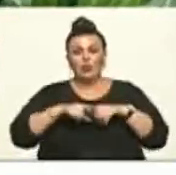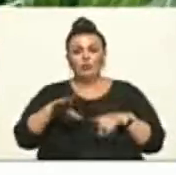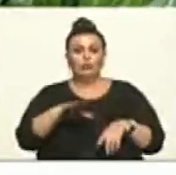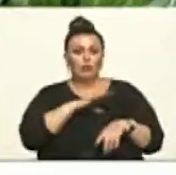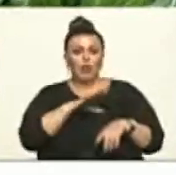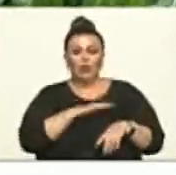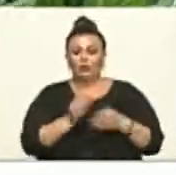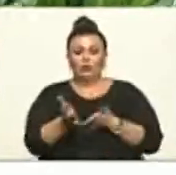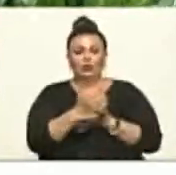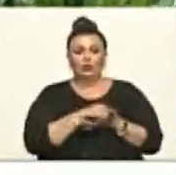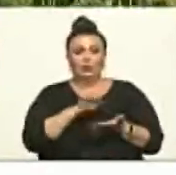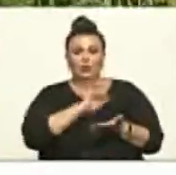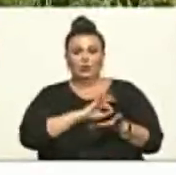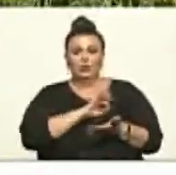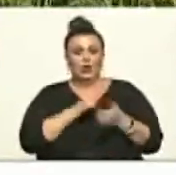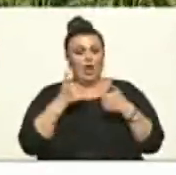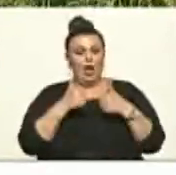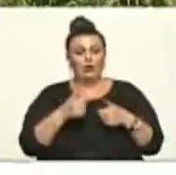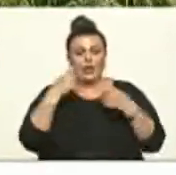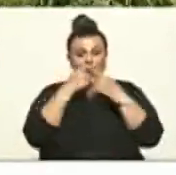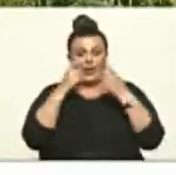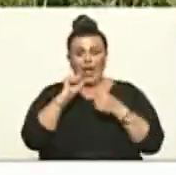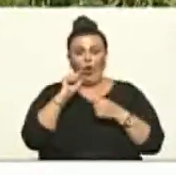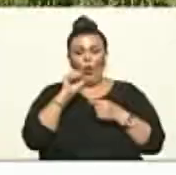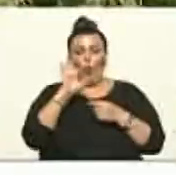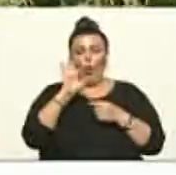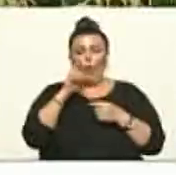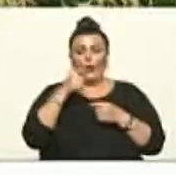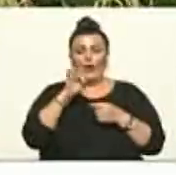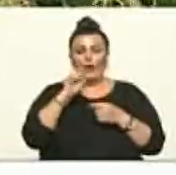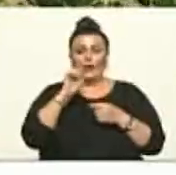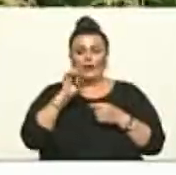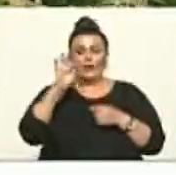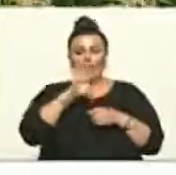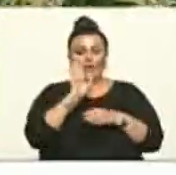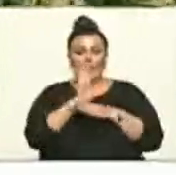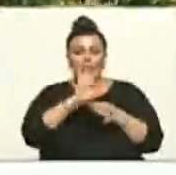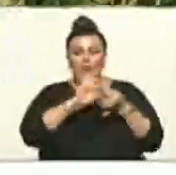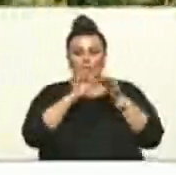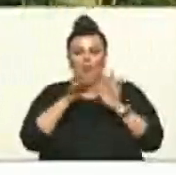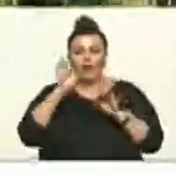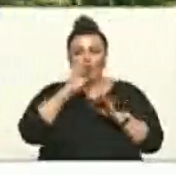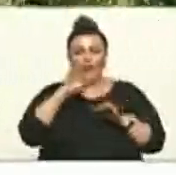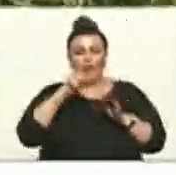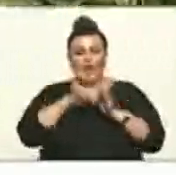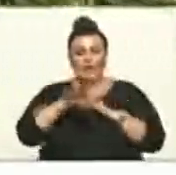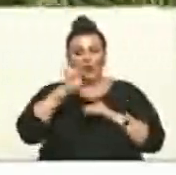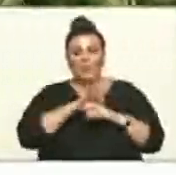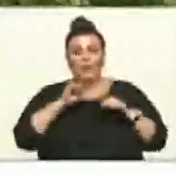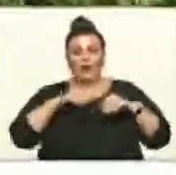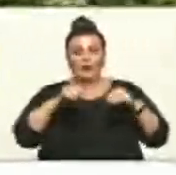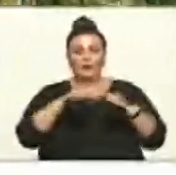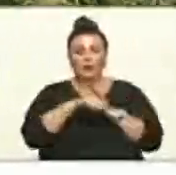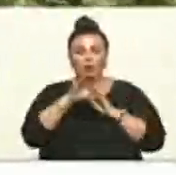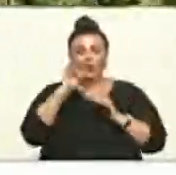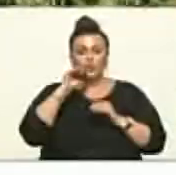həmişdim, yaxşı sentinə verdi. Qeyd edək ki, Aqrar Subsidiya Şöbəsinin qərarına əsasən fermerlər təkrar əkinmələrə görə